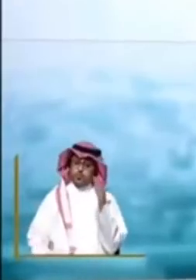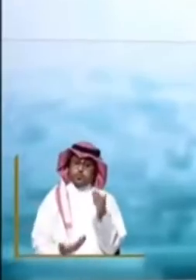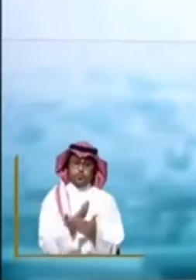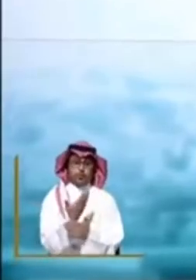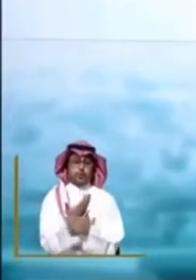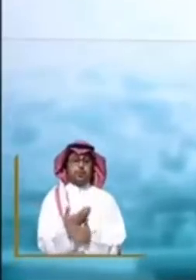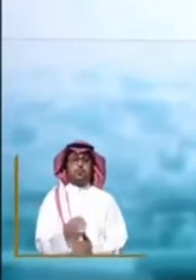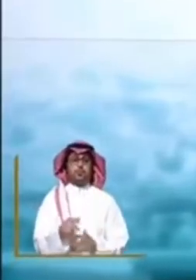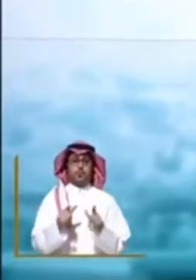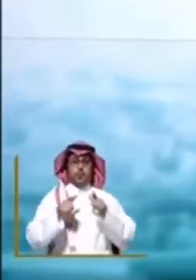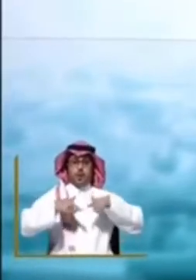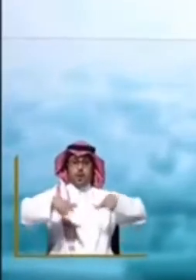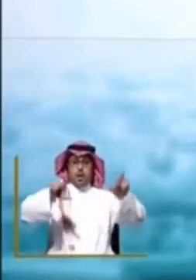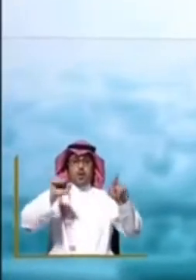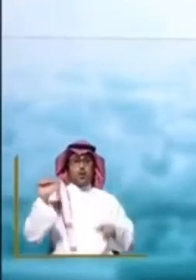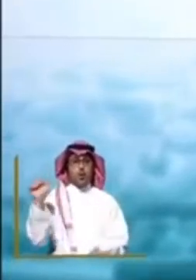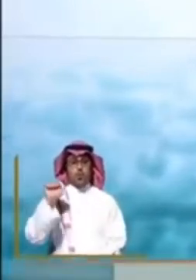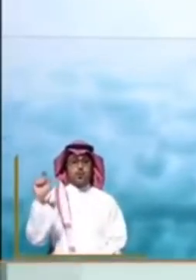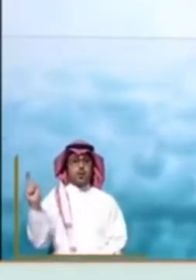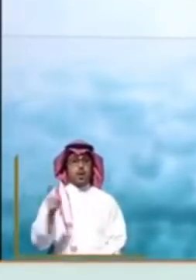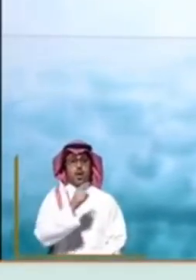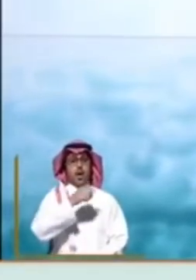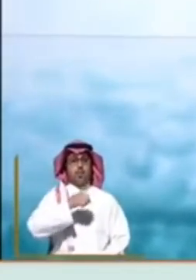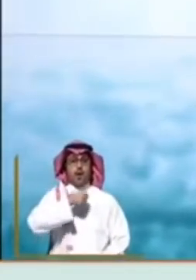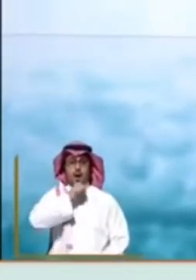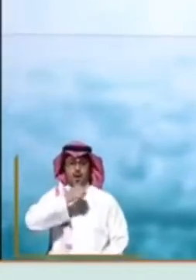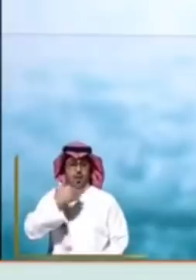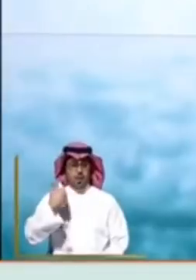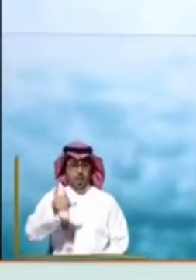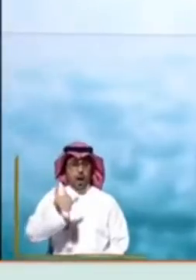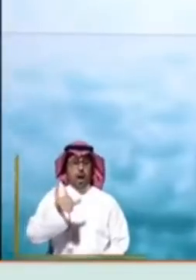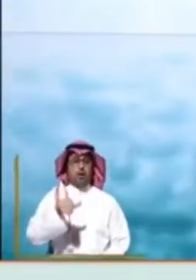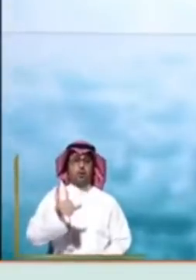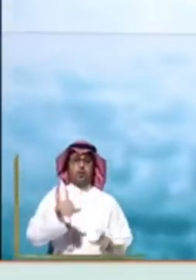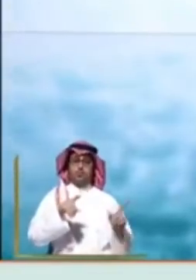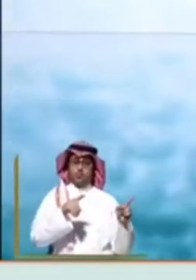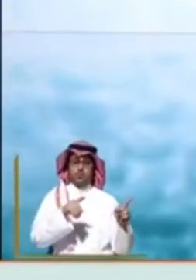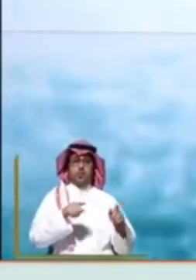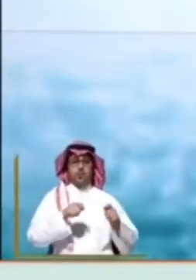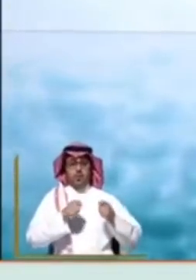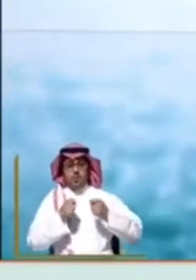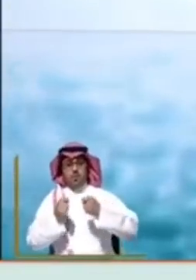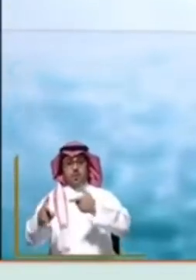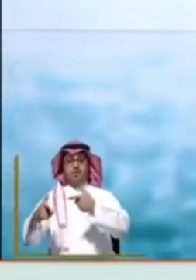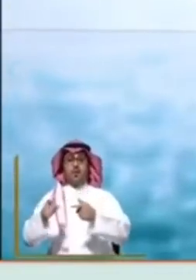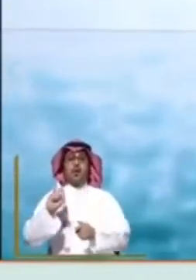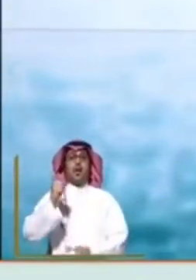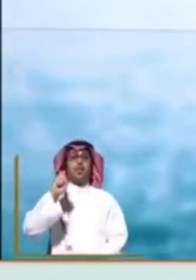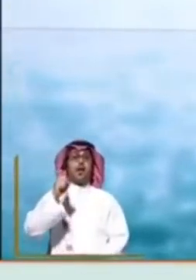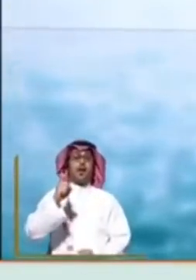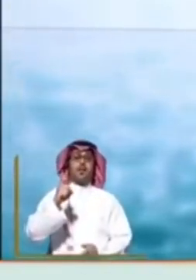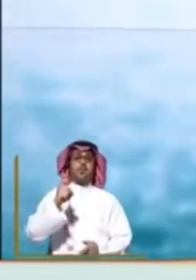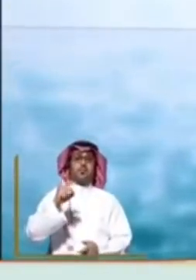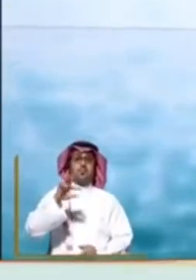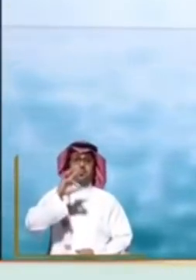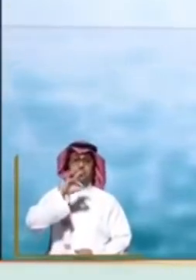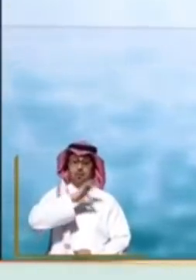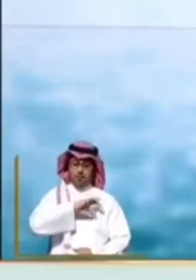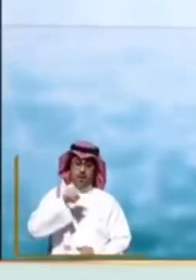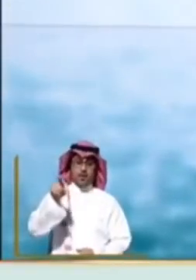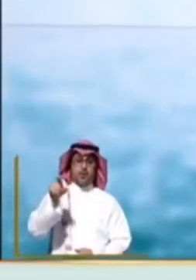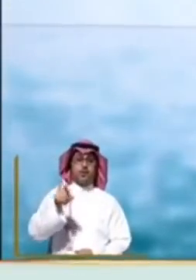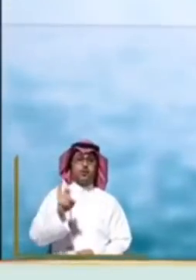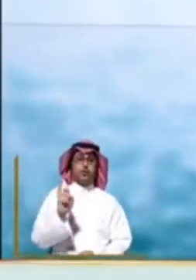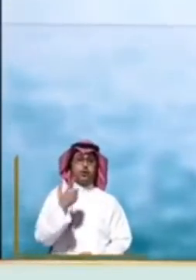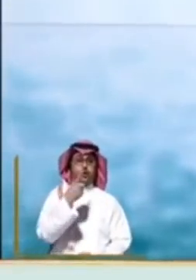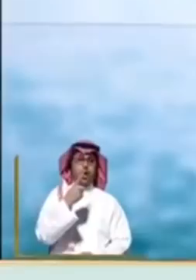أهلا بكم من جديد. أوضحت المؤسسة العامة للتقاعد أنها ستصرف معاشات المتقاعدين والمستفيدين لشهر